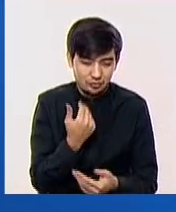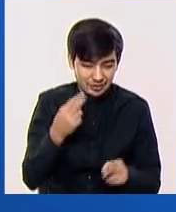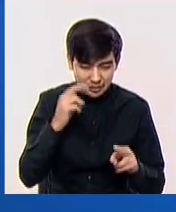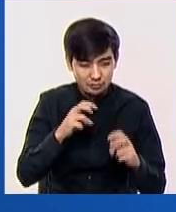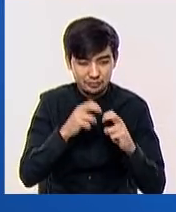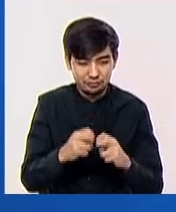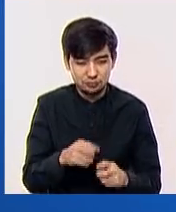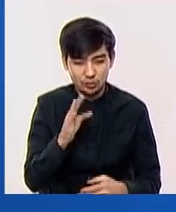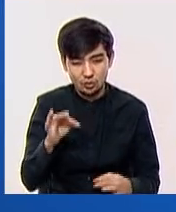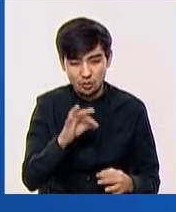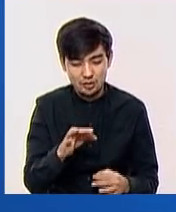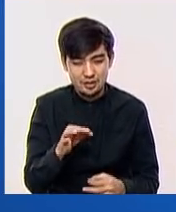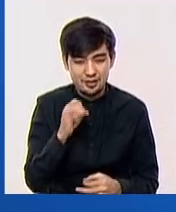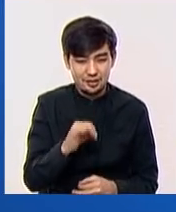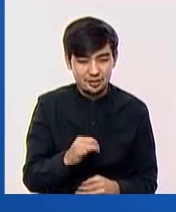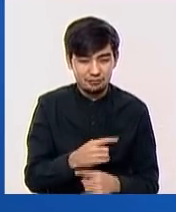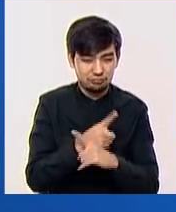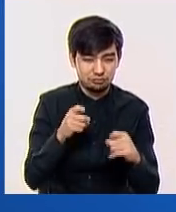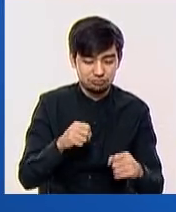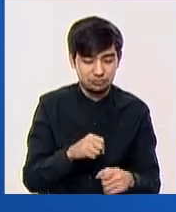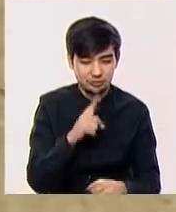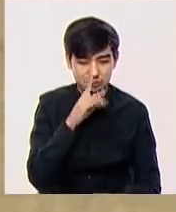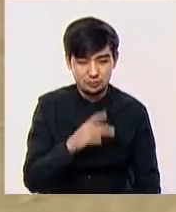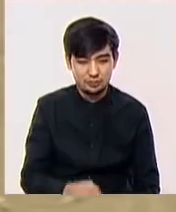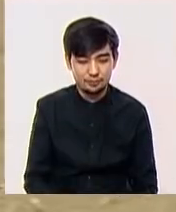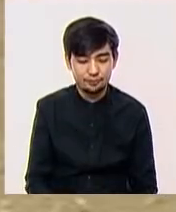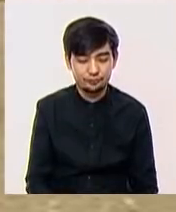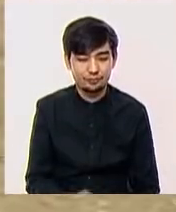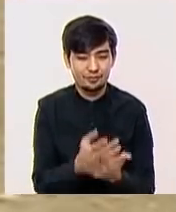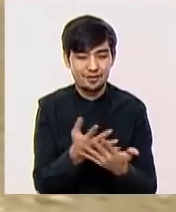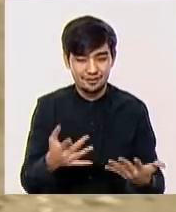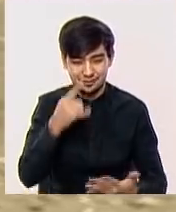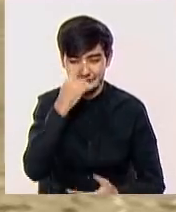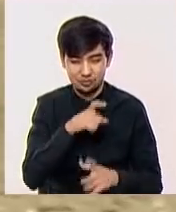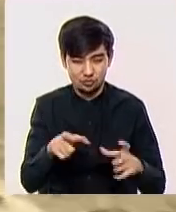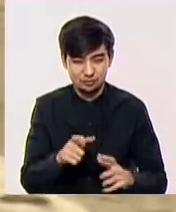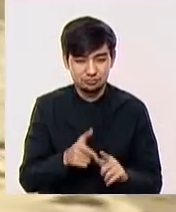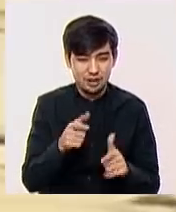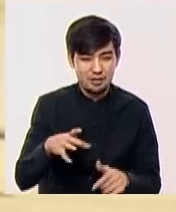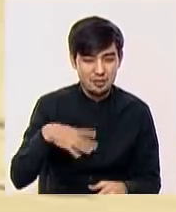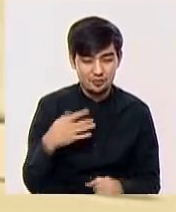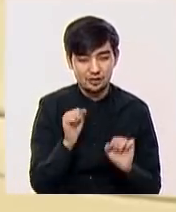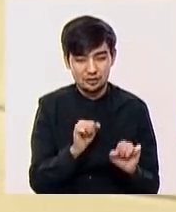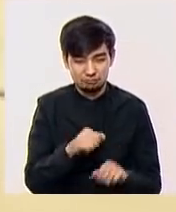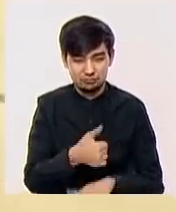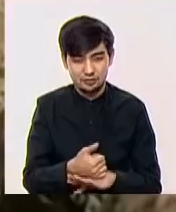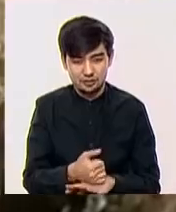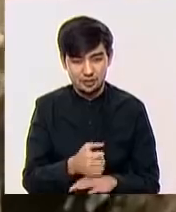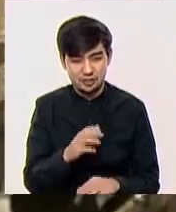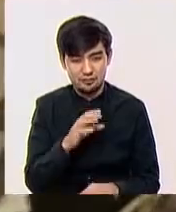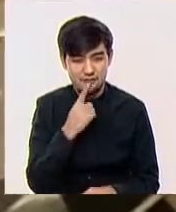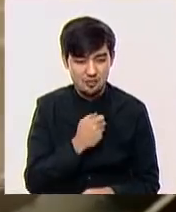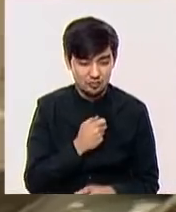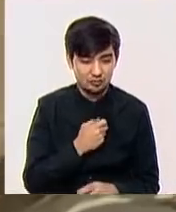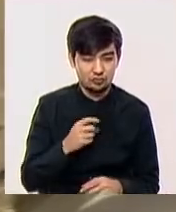информация в интересах следствия не подлежит разглашению. Некоторые казахстанцы вступились за бывшего главу ведомства, считая, что военные